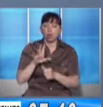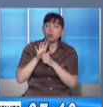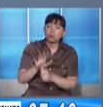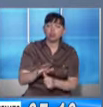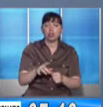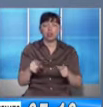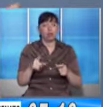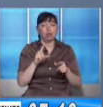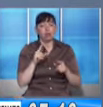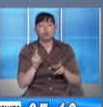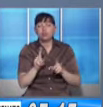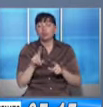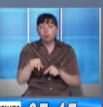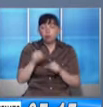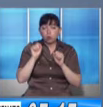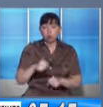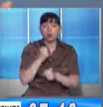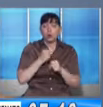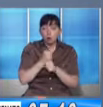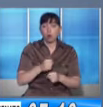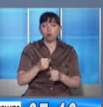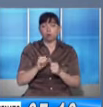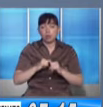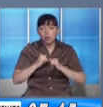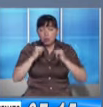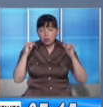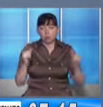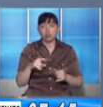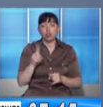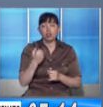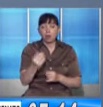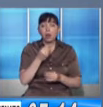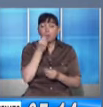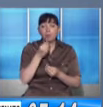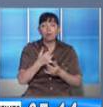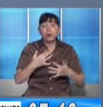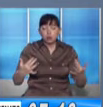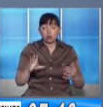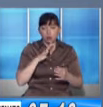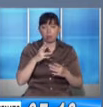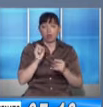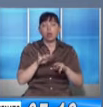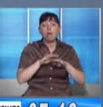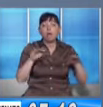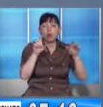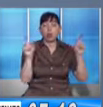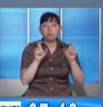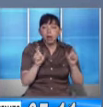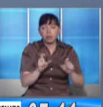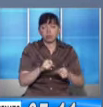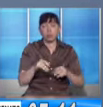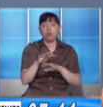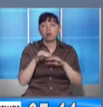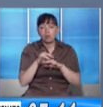se mai numește mai nou, pentru ca producătorul autohton să fie pe rafturile din alimentarele din Republica Moldova și să nu